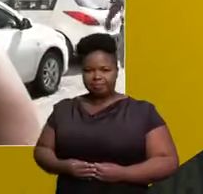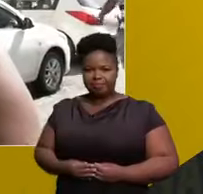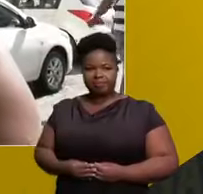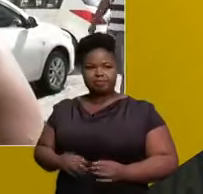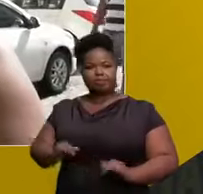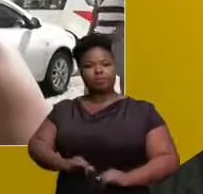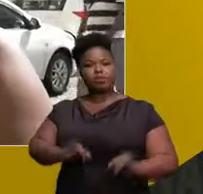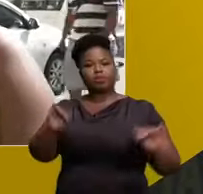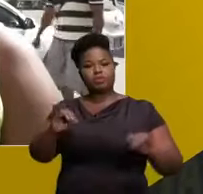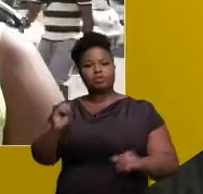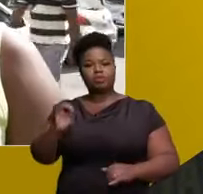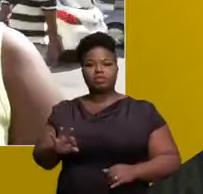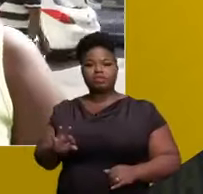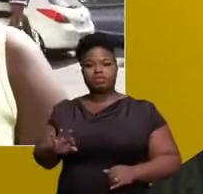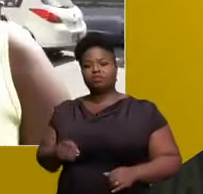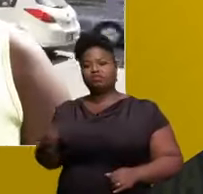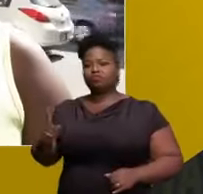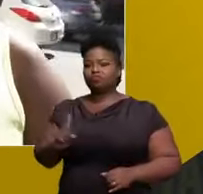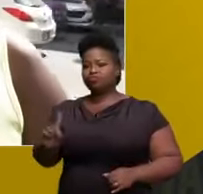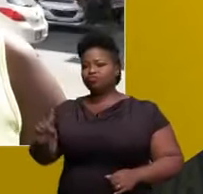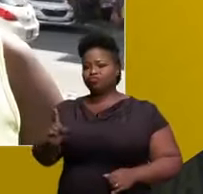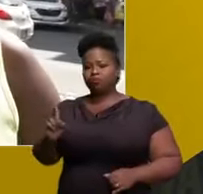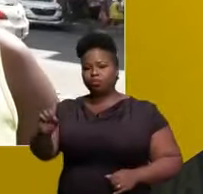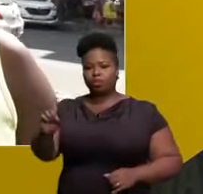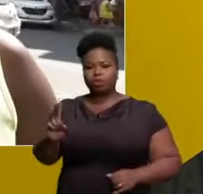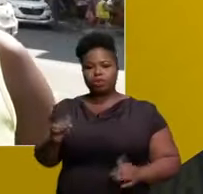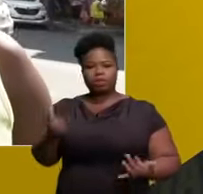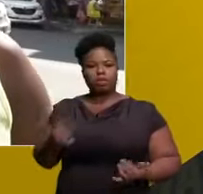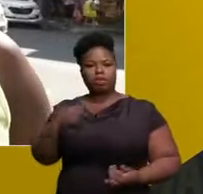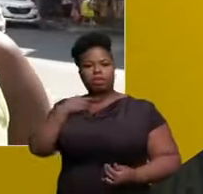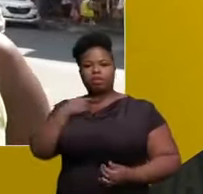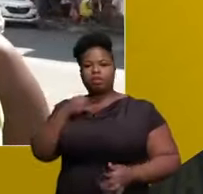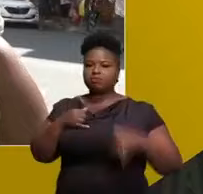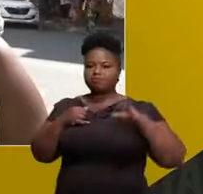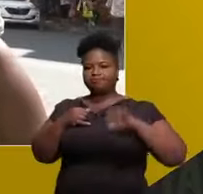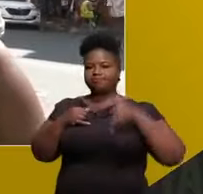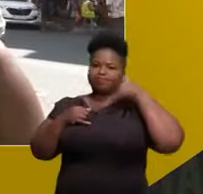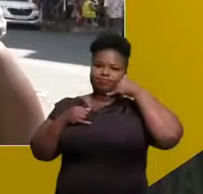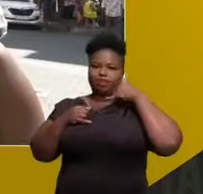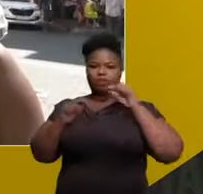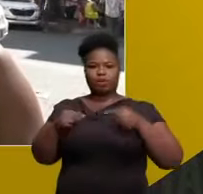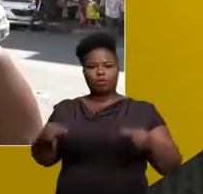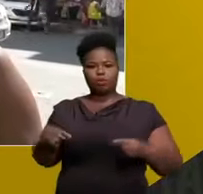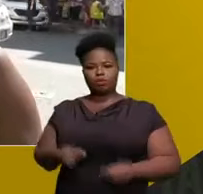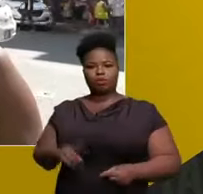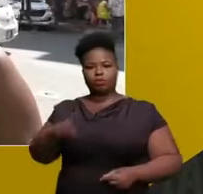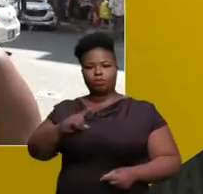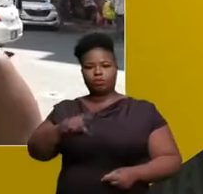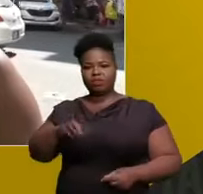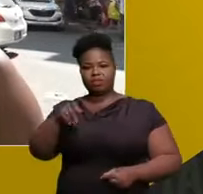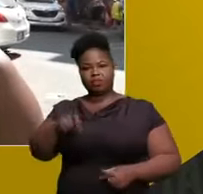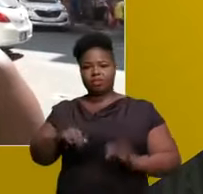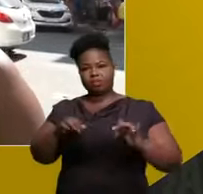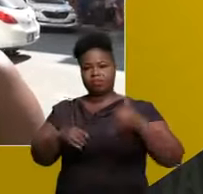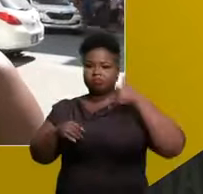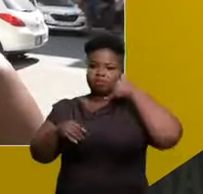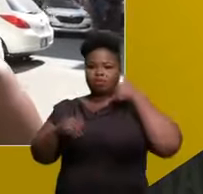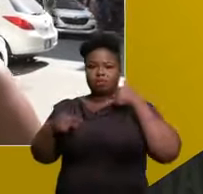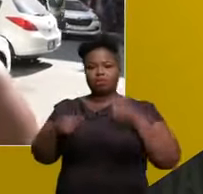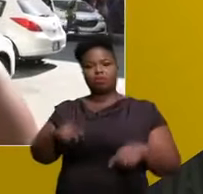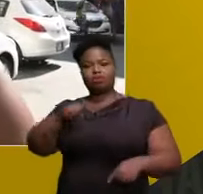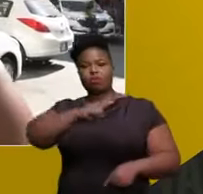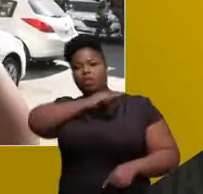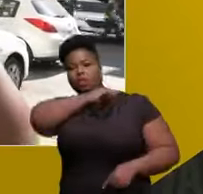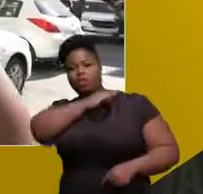Especially mau ngapu hamba just tradini. Utolcha awazu uba mbifoni yako. Uti jumutu mayo kufonela uba mbifoni yako.